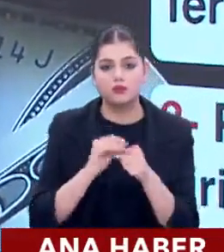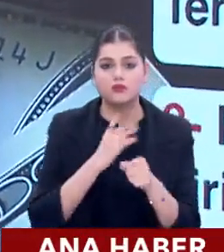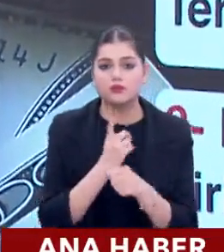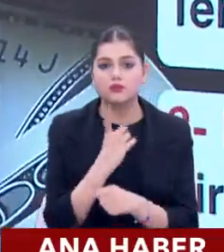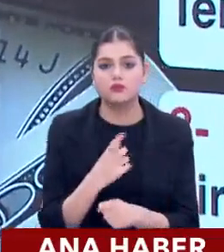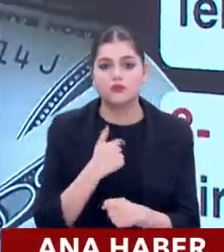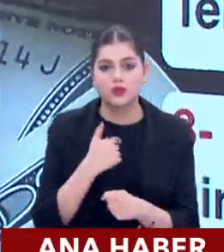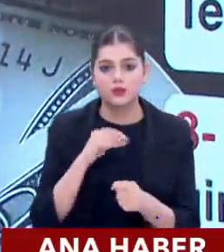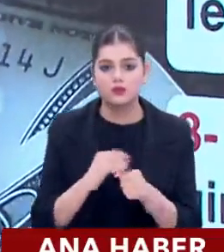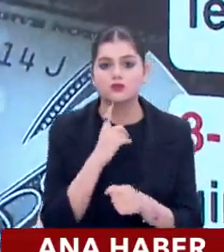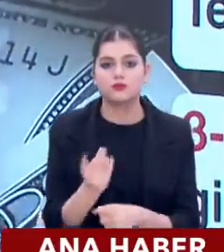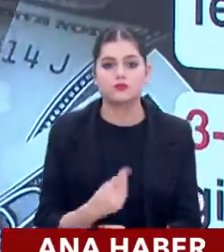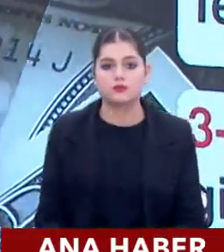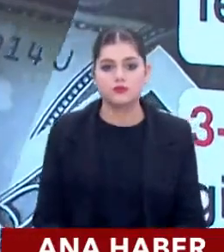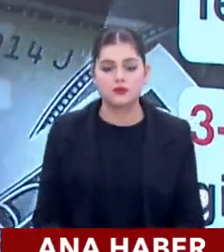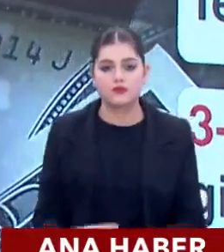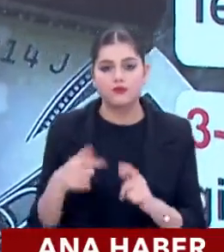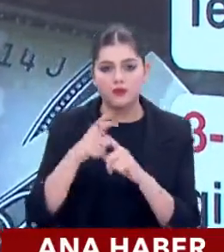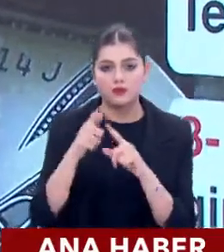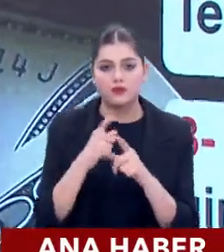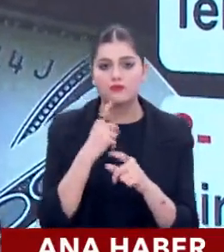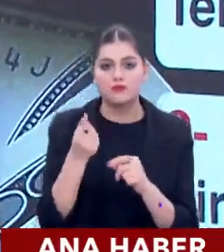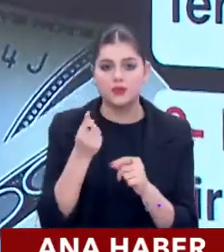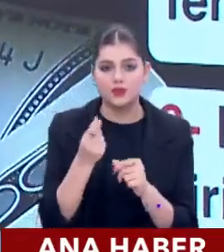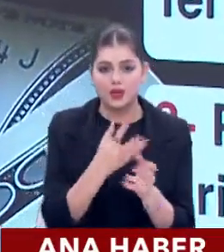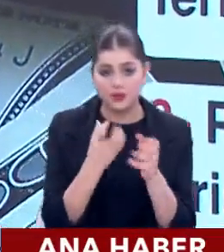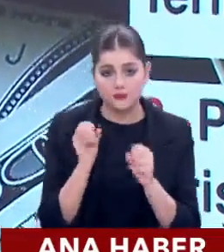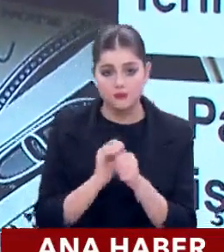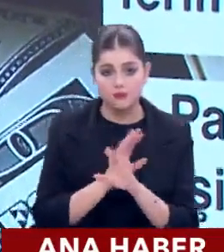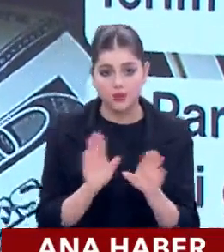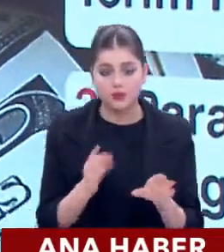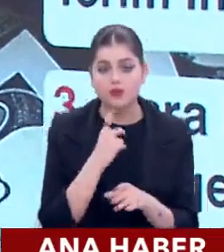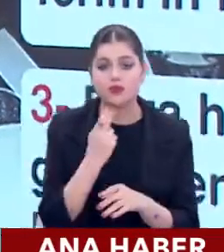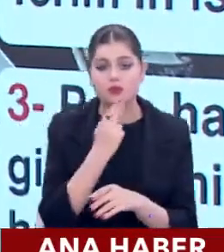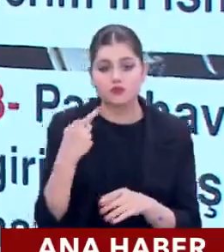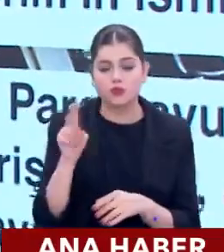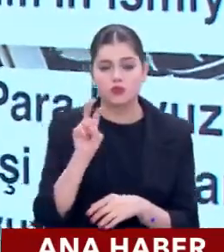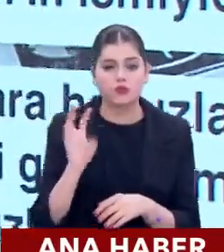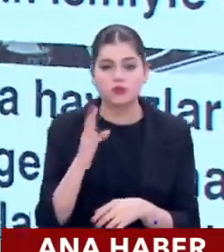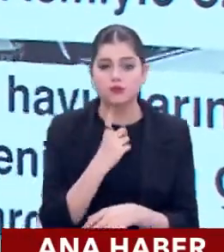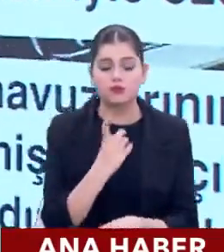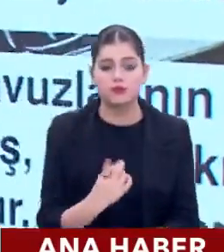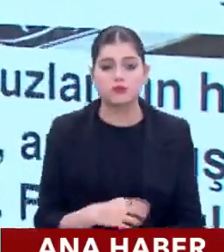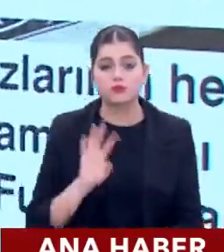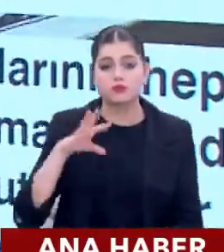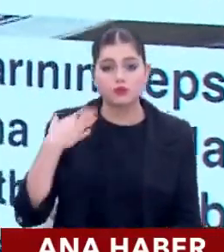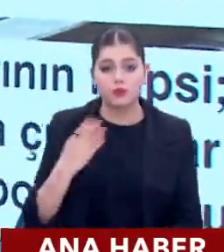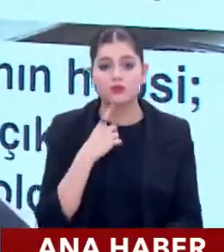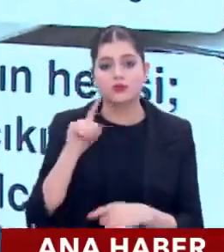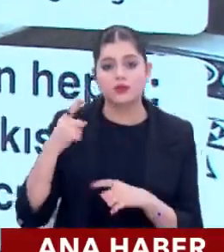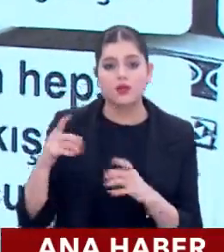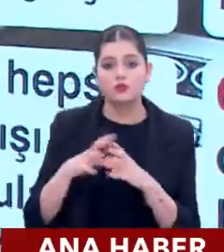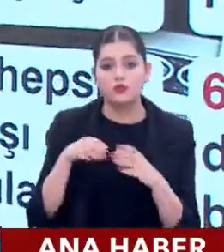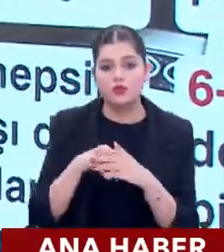işte ben Eee Fatih terim'den bir bir miktar para almış 700.000 dolar seviyesinde sonra diğer